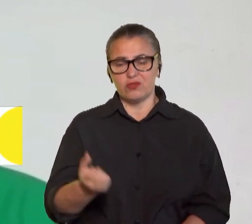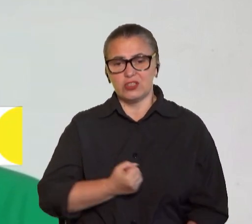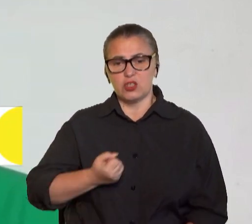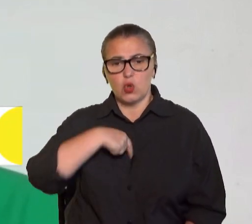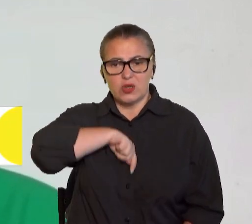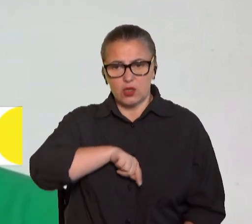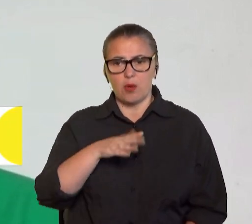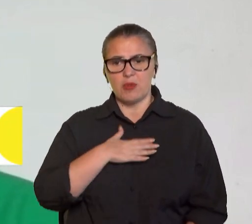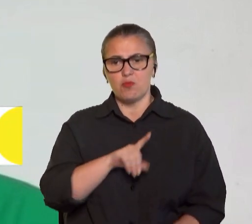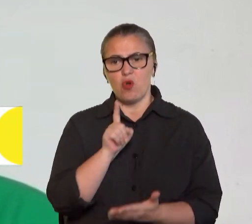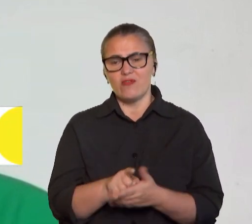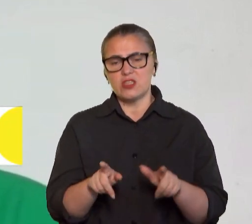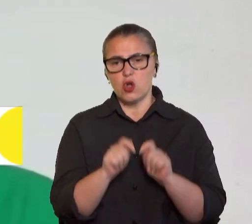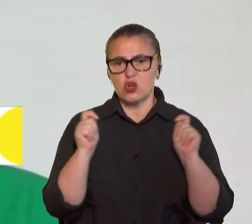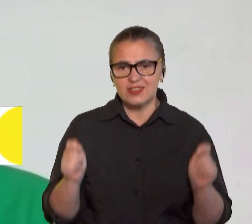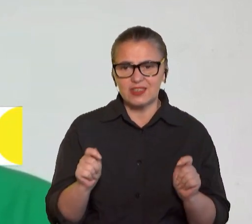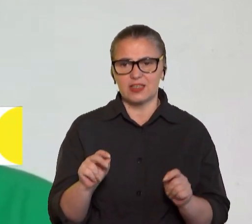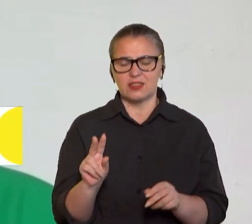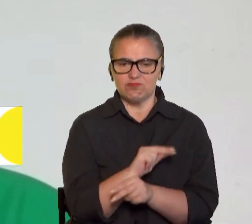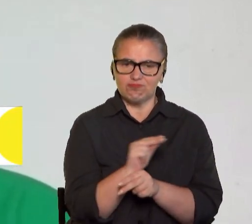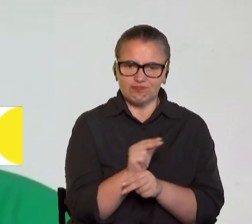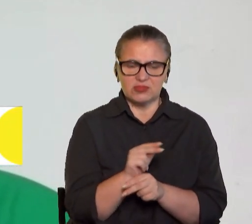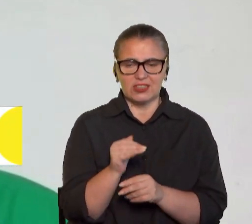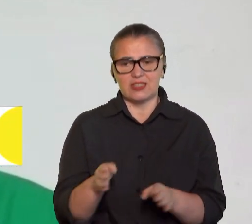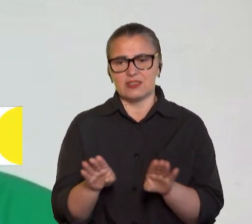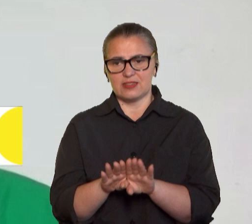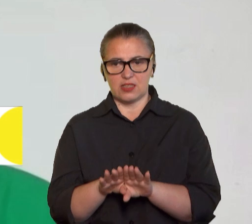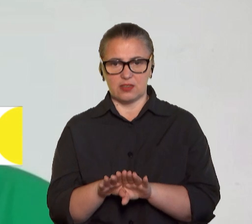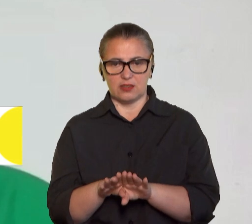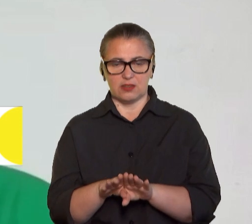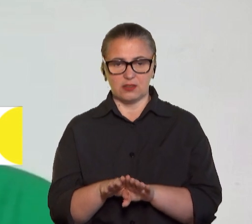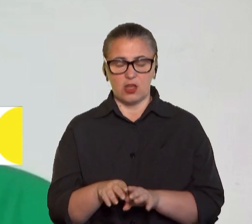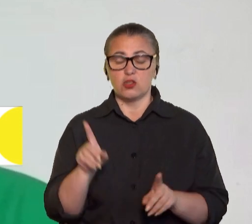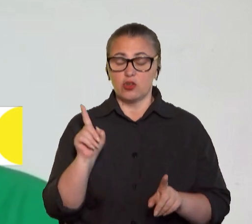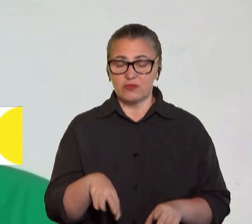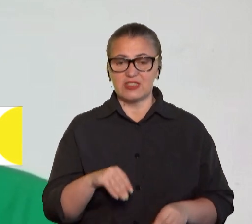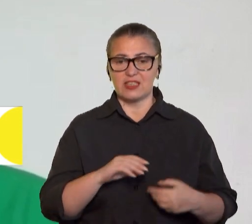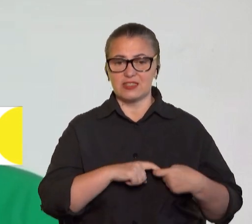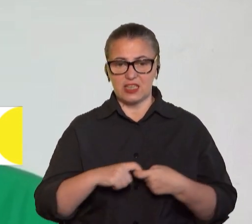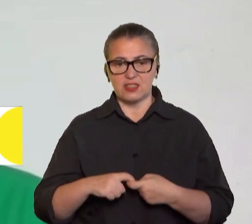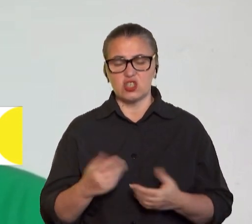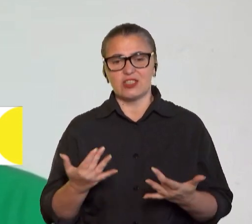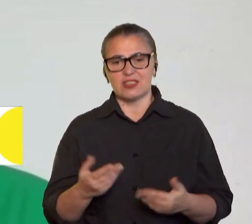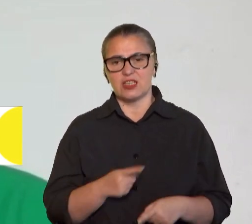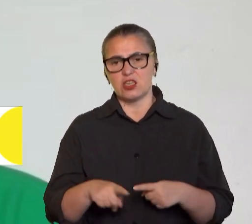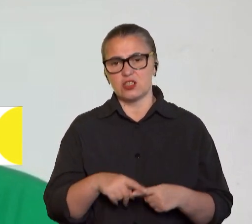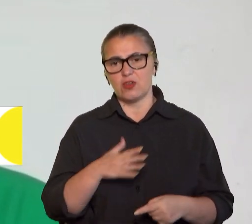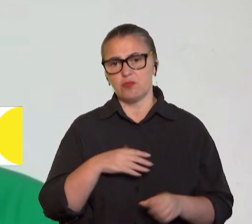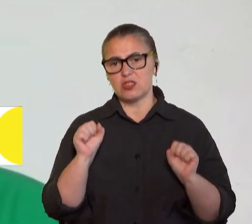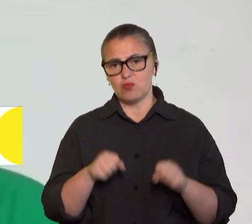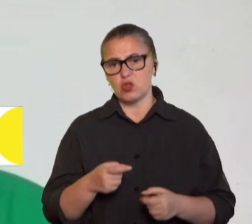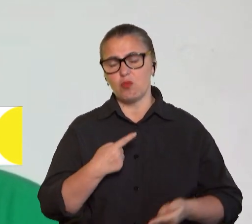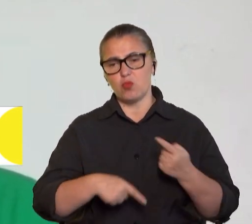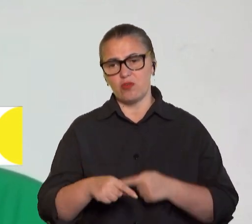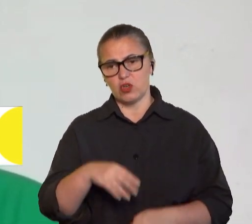розкрити, пропрацювати і потім закрити. Але, звісно, все залежить від того, наскільки швидко ми зможемо повернути батьків. Це для цих